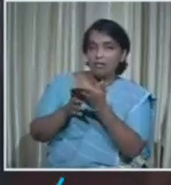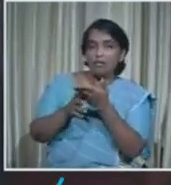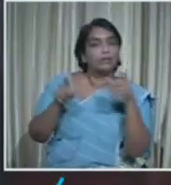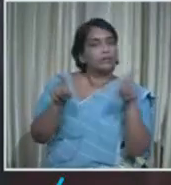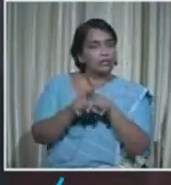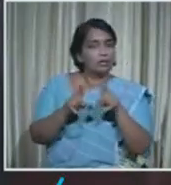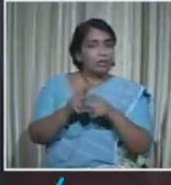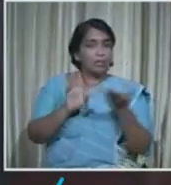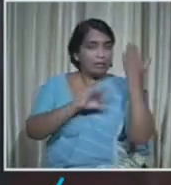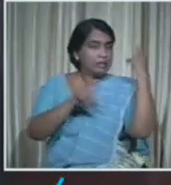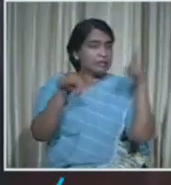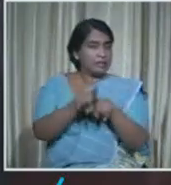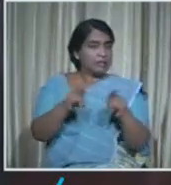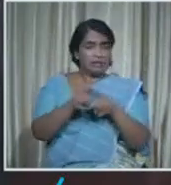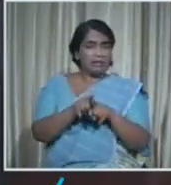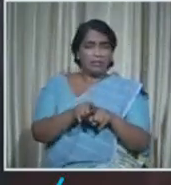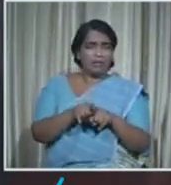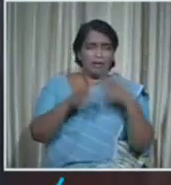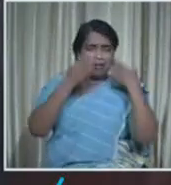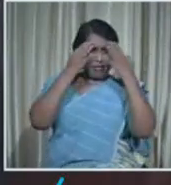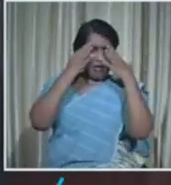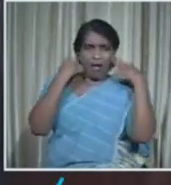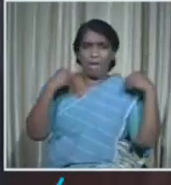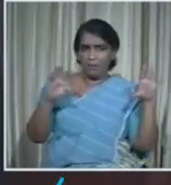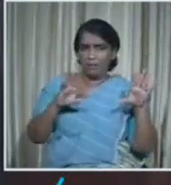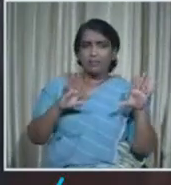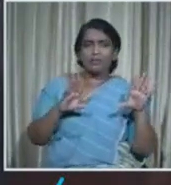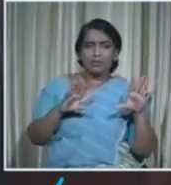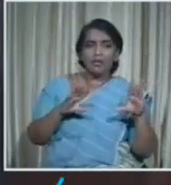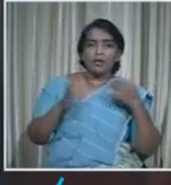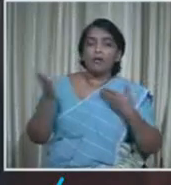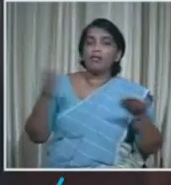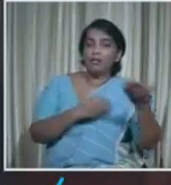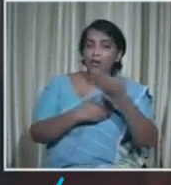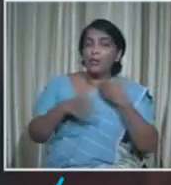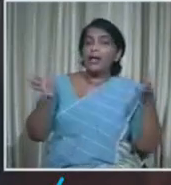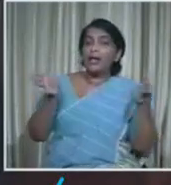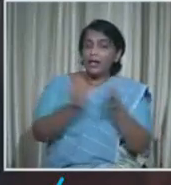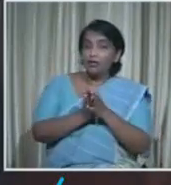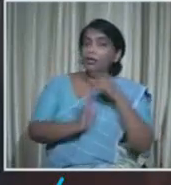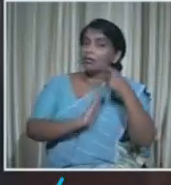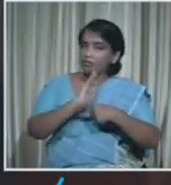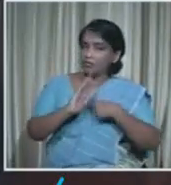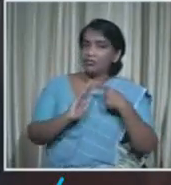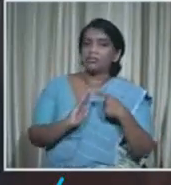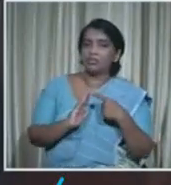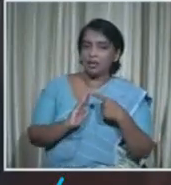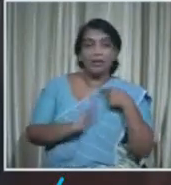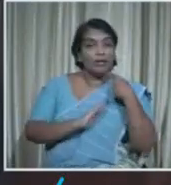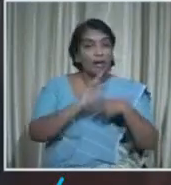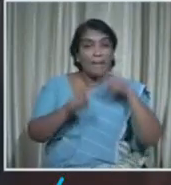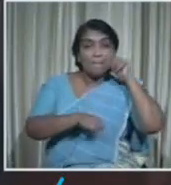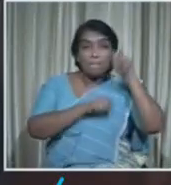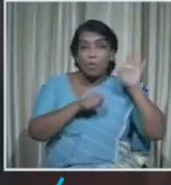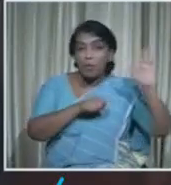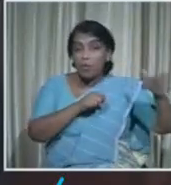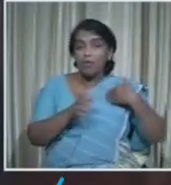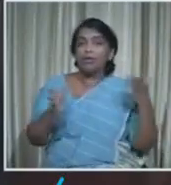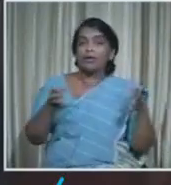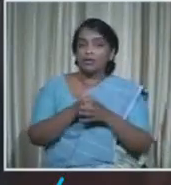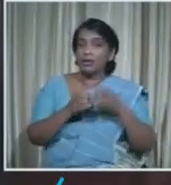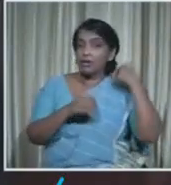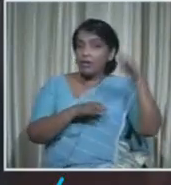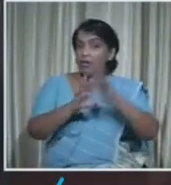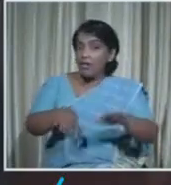වෙනද ඇසිරන ආකාරය පොඩ්ඩක් අමතක කරමු. අපි සියලු දෙනා එකතු වෙමු රට වෙනුවෙන්. රටේ මිනිස්සු වෙනුවෙන්, අනාගත